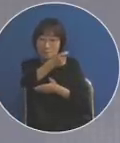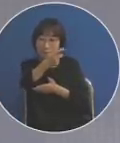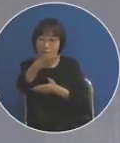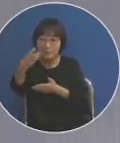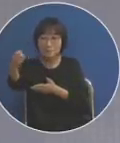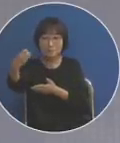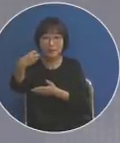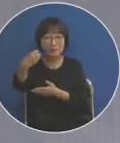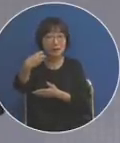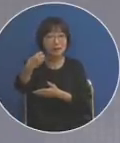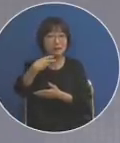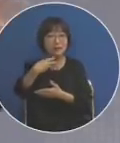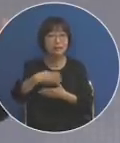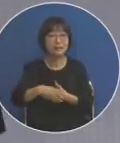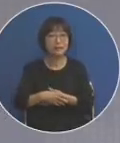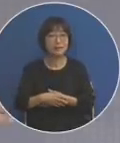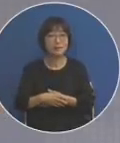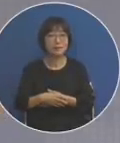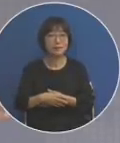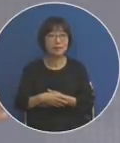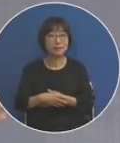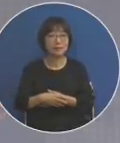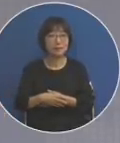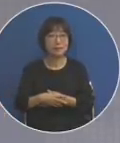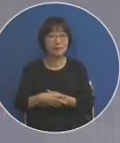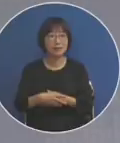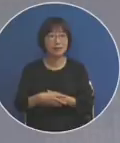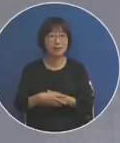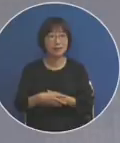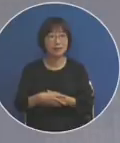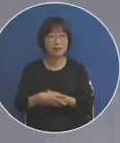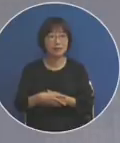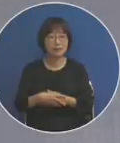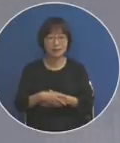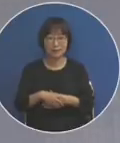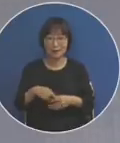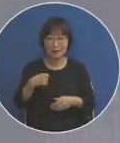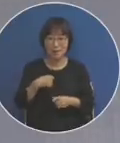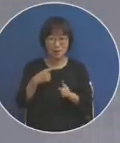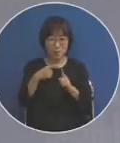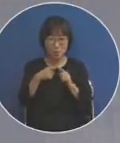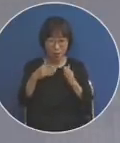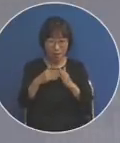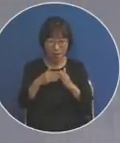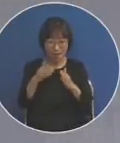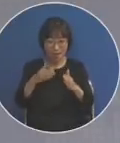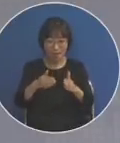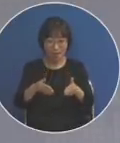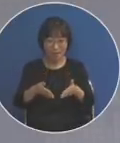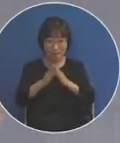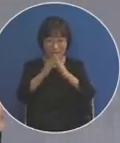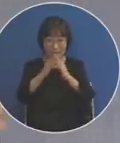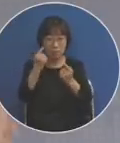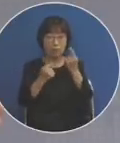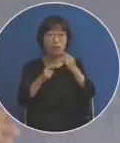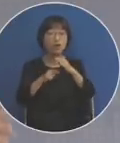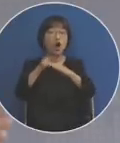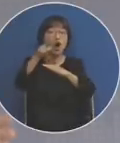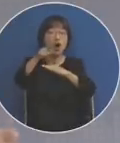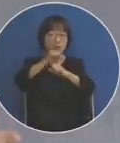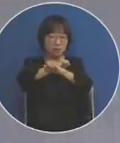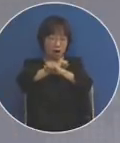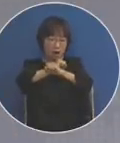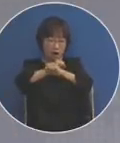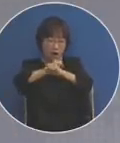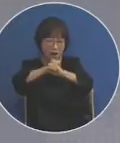여기 짓지 말고 큰 데 나가서 넓게 짓자라더라. 내 속 깜짝 놀라서 이야, 참. 이런 그릇이 큰